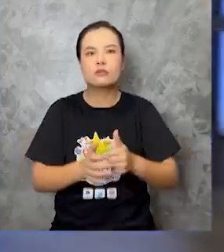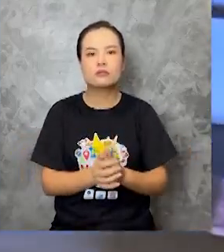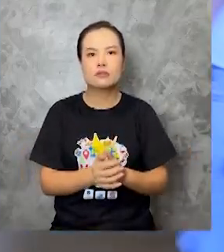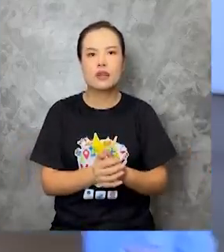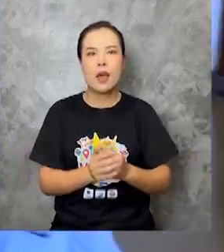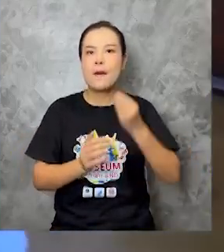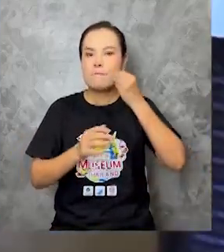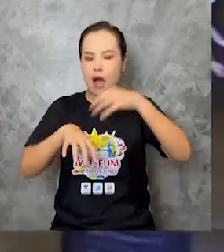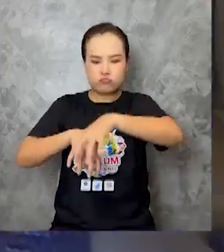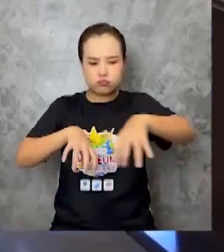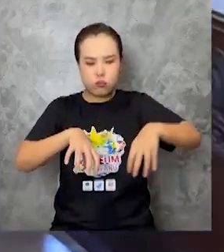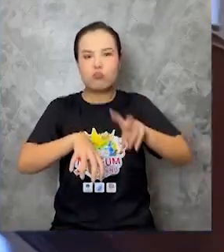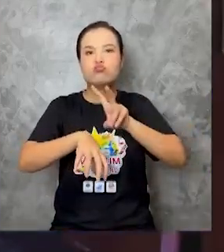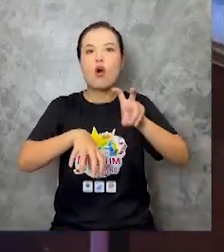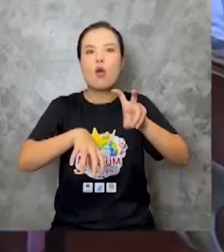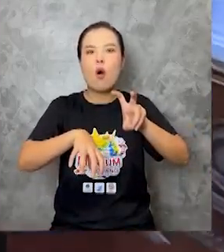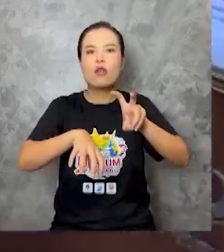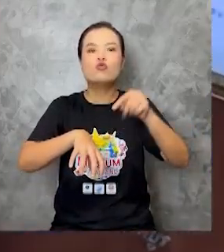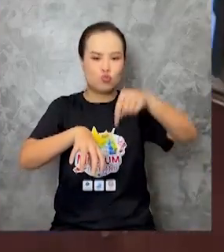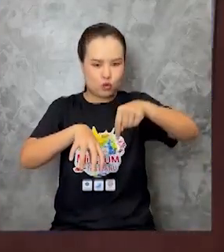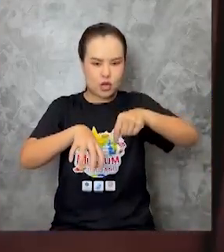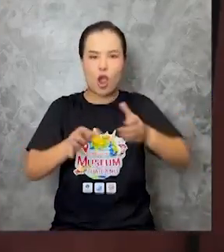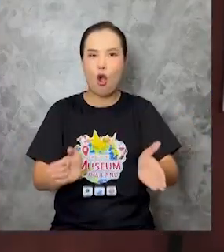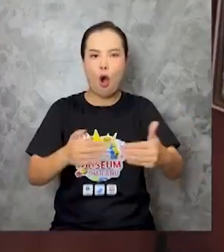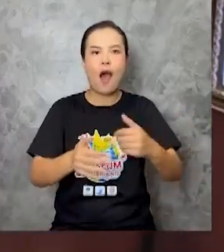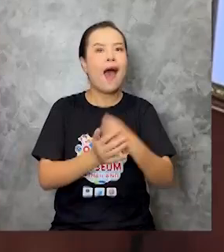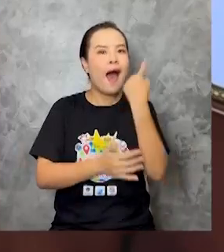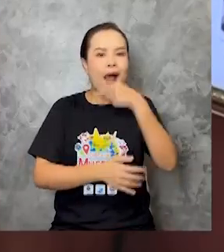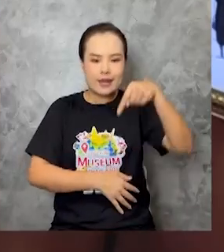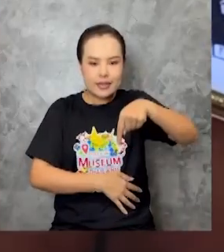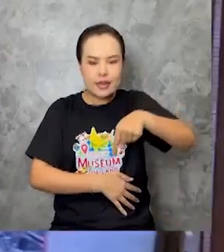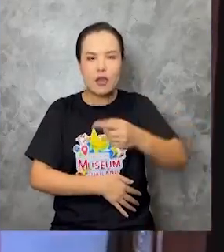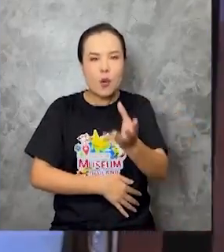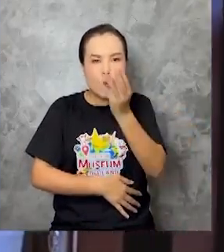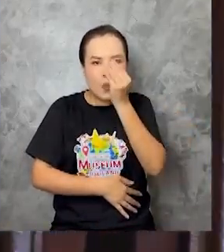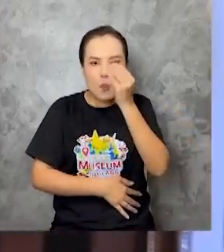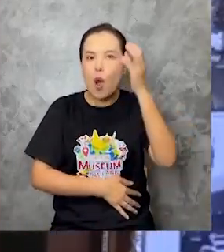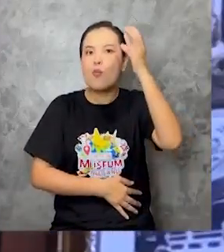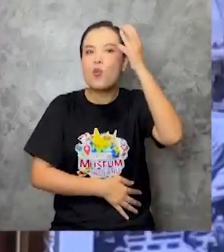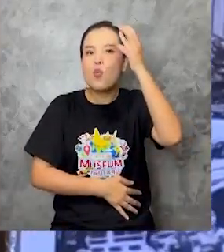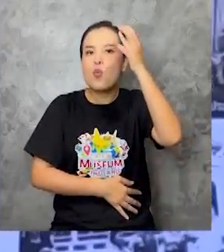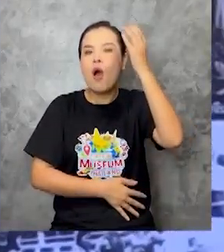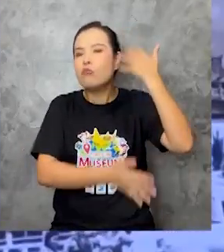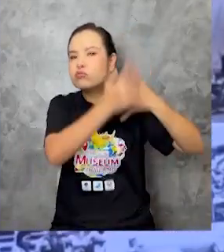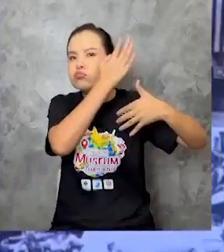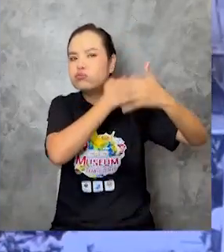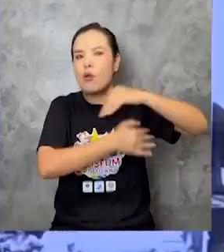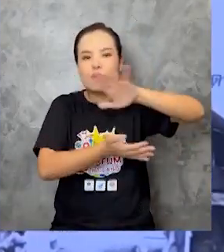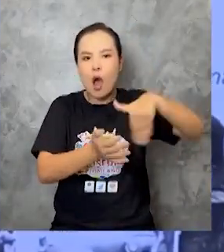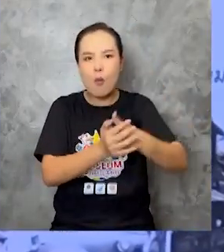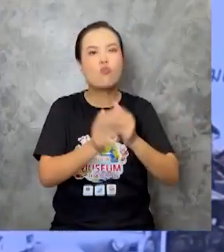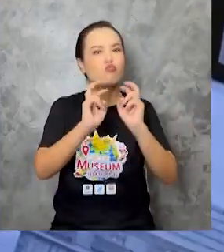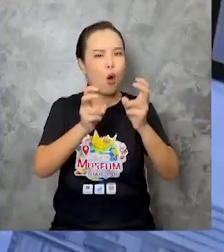200กว่าหลังคาเรือนทุกอย่างก็จะมารวมอยู่ที่นี่เพราะฉะนั้นใครที่มาตรงนี้บ้านเรียนรู้นี้แล้วก็จะแสดงเรื่องราวได้ทั้งหมดเป็นพิพิธภัณฑ์ได้หมด